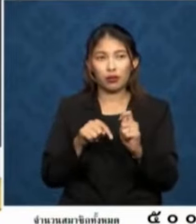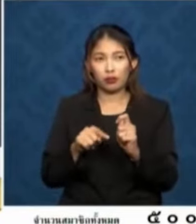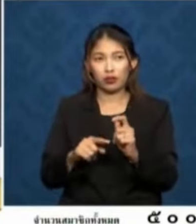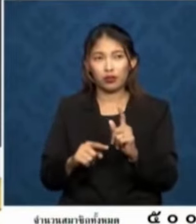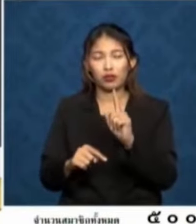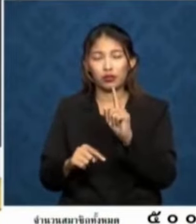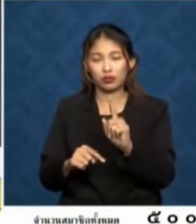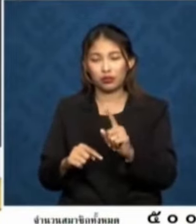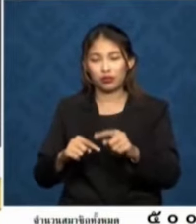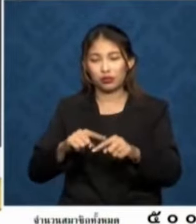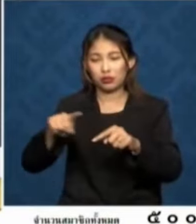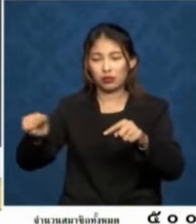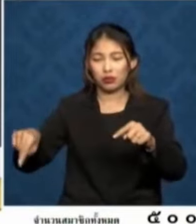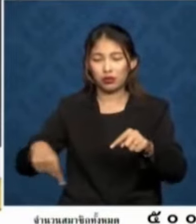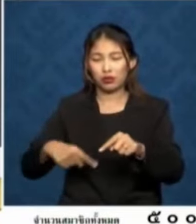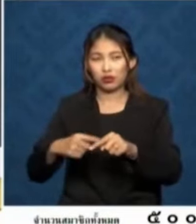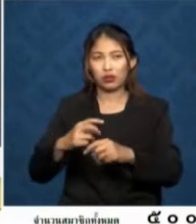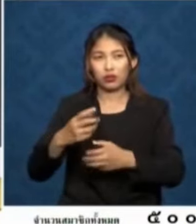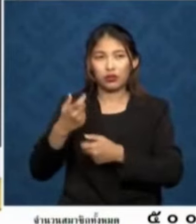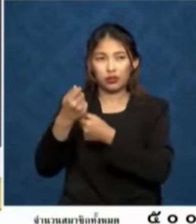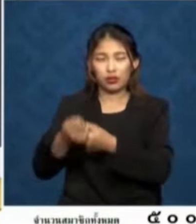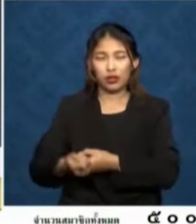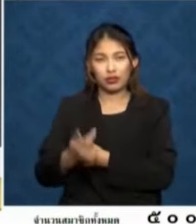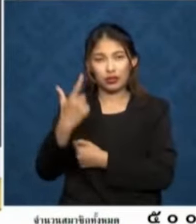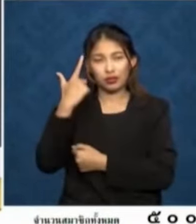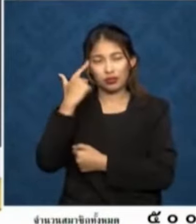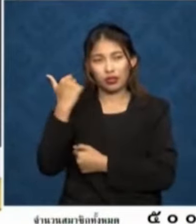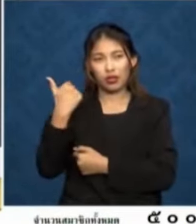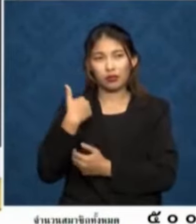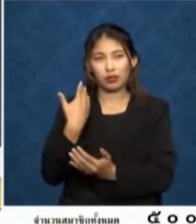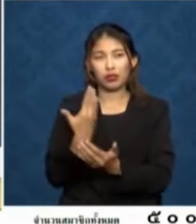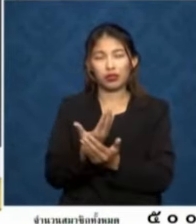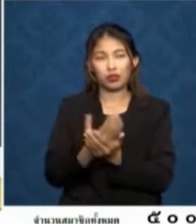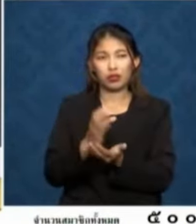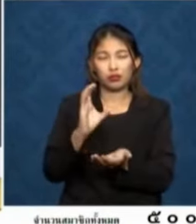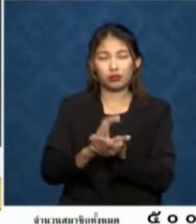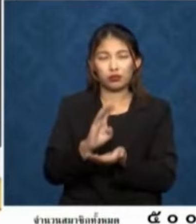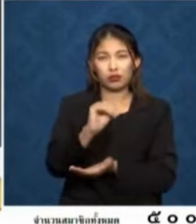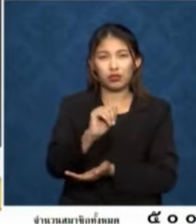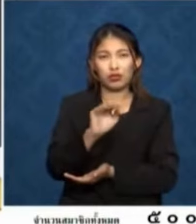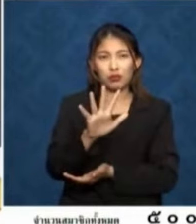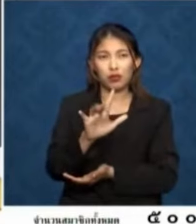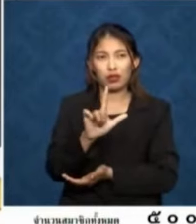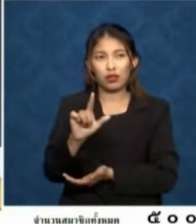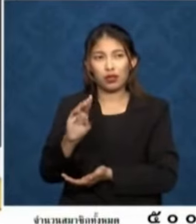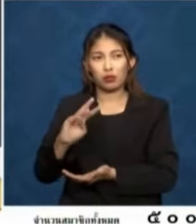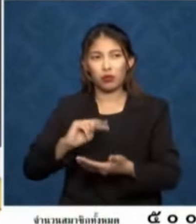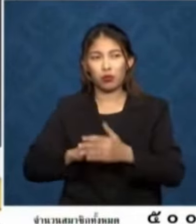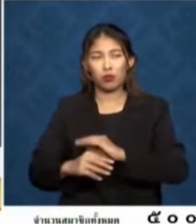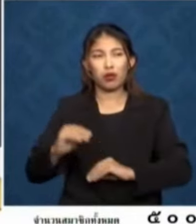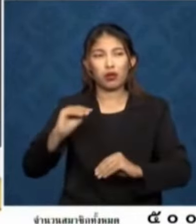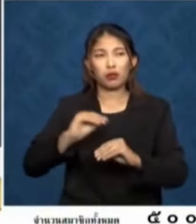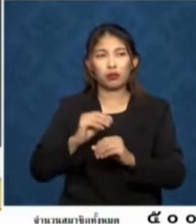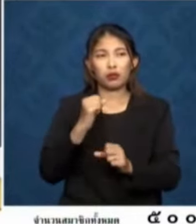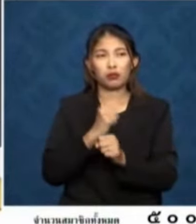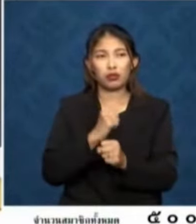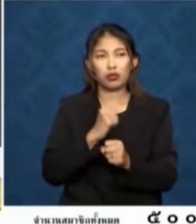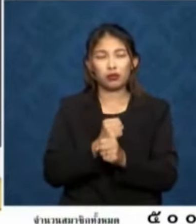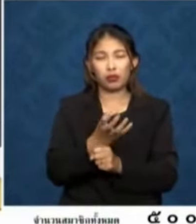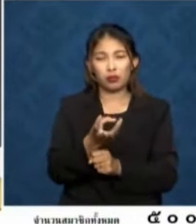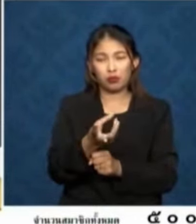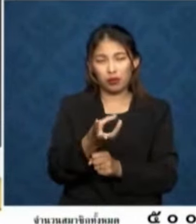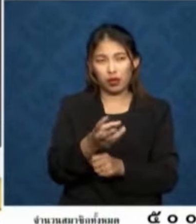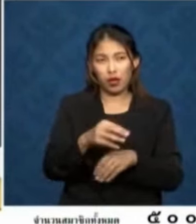อัจฉริยะของงบมา 45ล้านบาทนะคะโครงการนี้ทำอะไรเพิ่มประสิทธิสิทธิภาพการผลิตข้าวด้านเทคโนโลยี